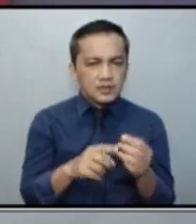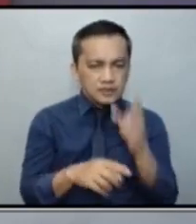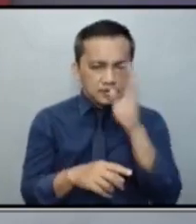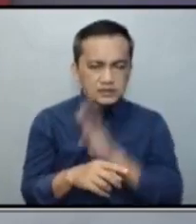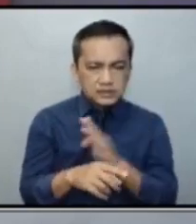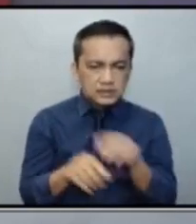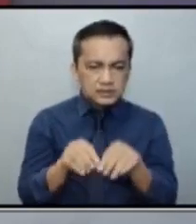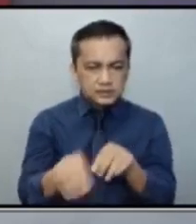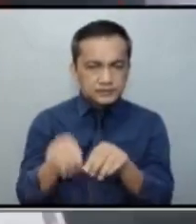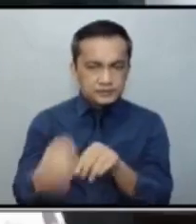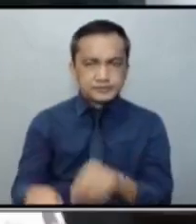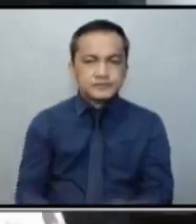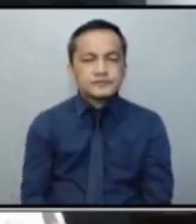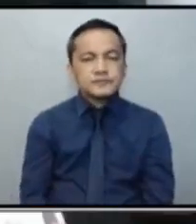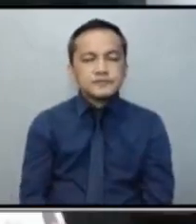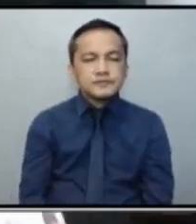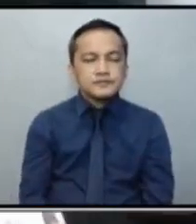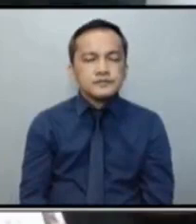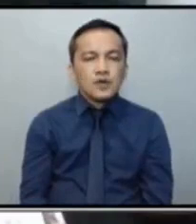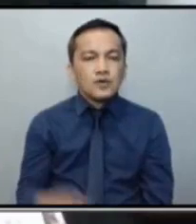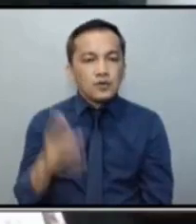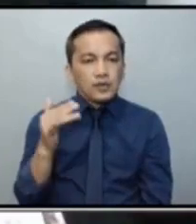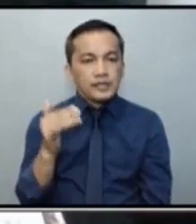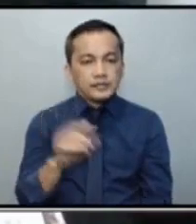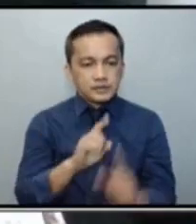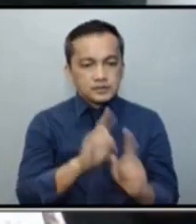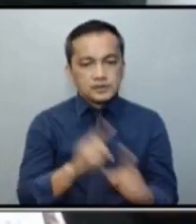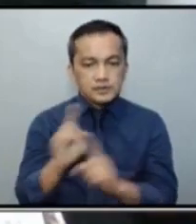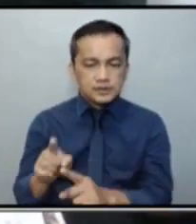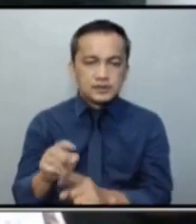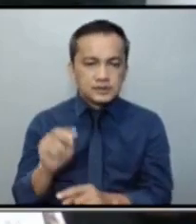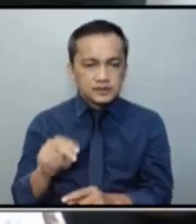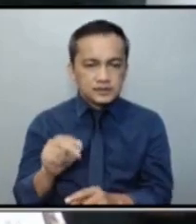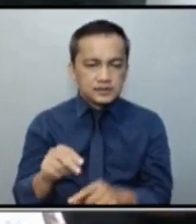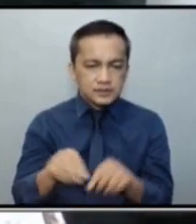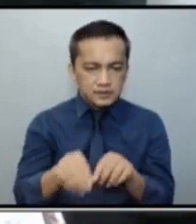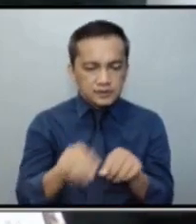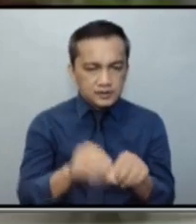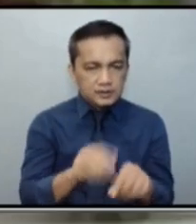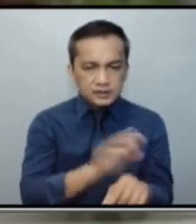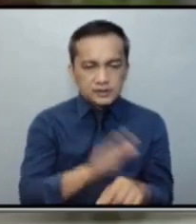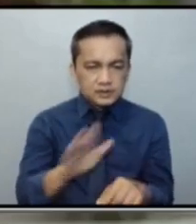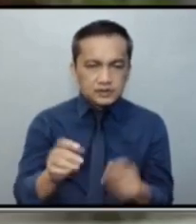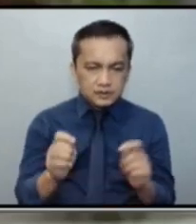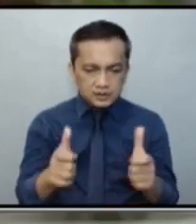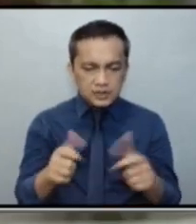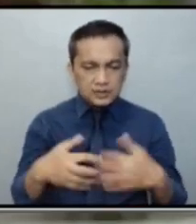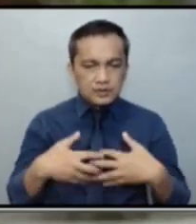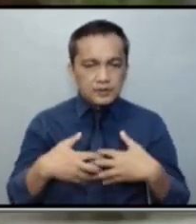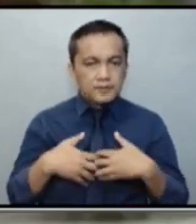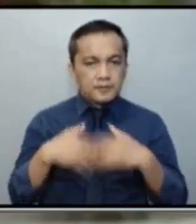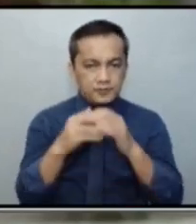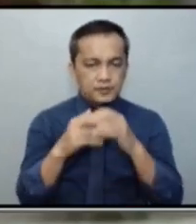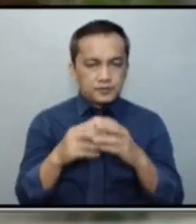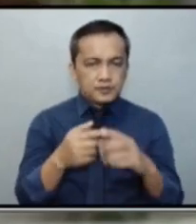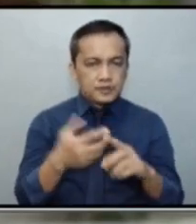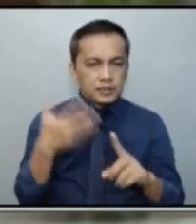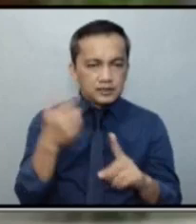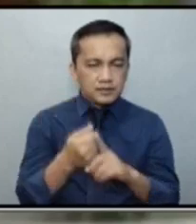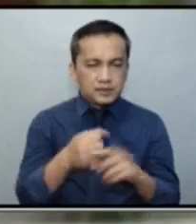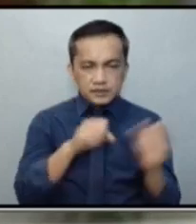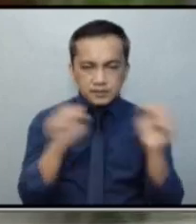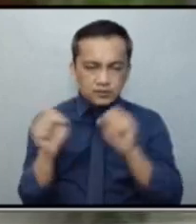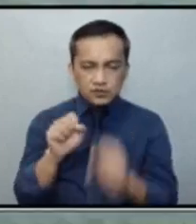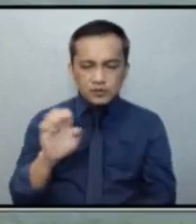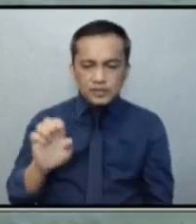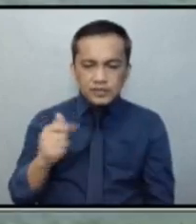agrikultura. Ito'y para matugunan ang pangangailangan ng mga magsasaka sa kanilang agarang pagbangon mula sa epekto ng bagyong Egay.